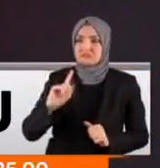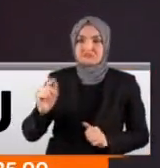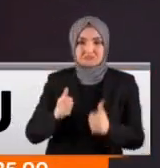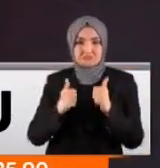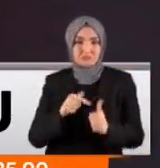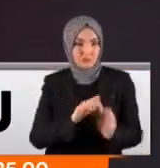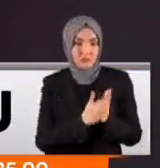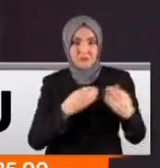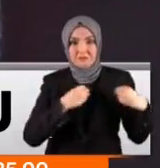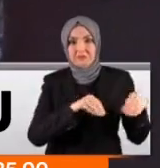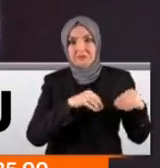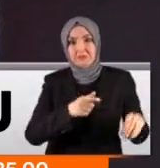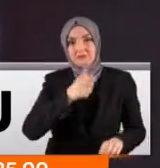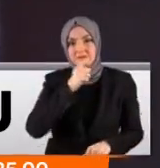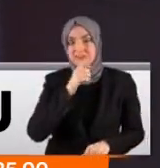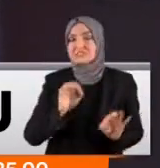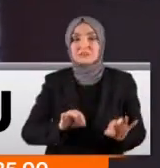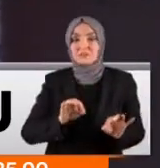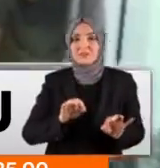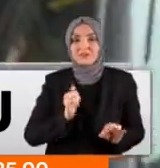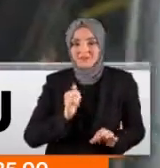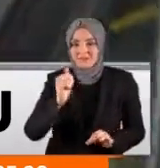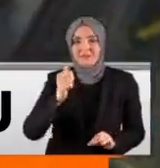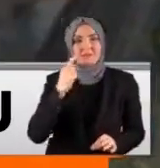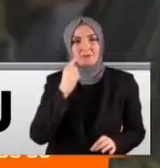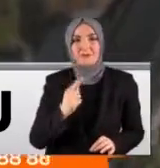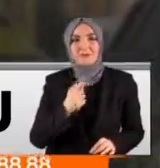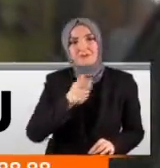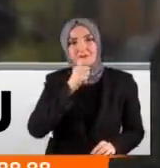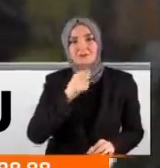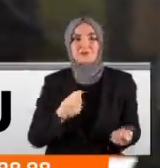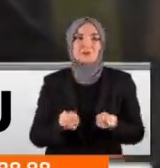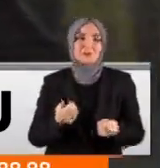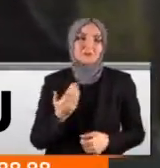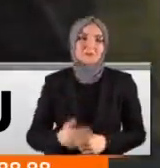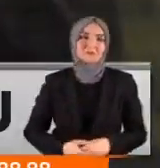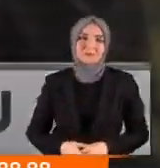kitapları satarak geçimimi sağlıyorum. Dünya dönüyor.